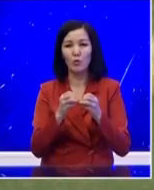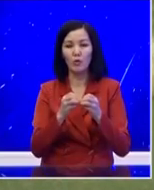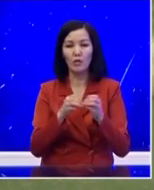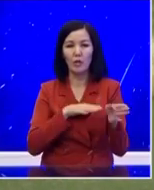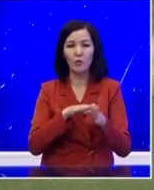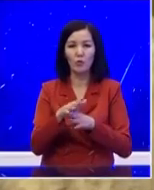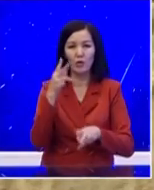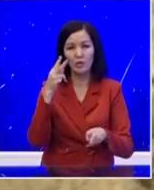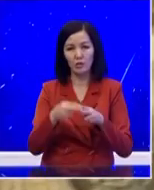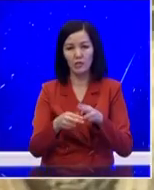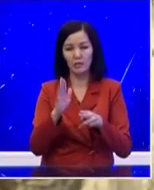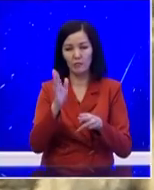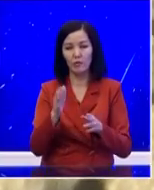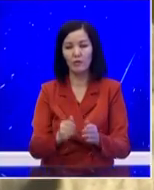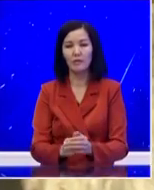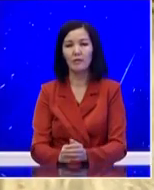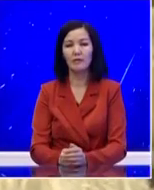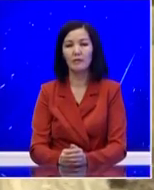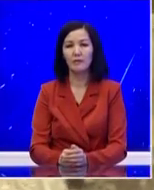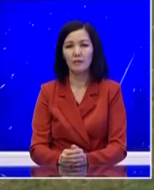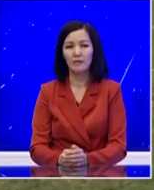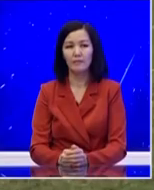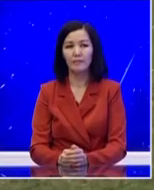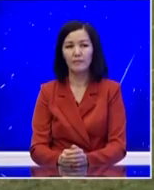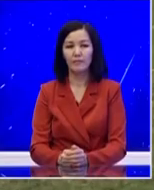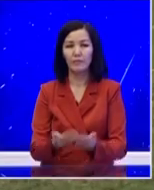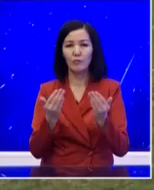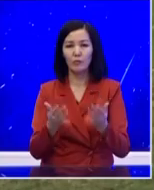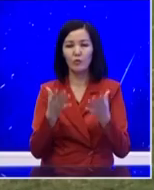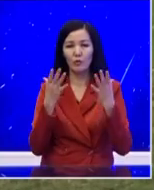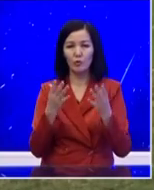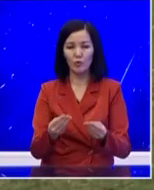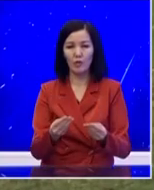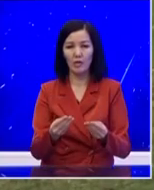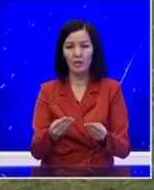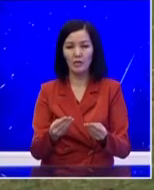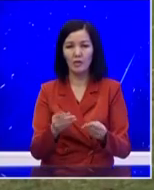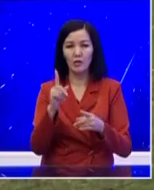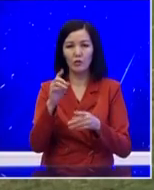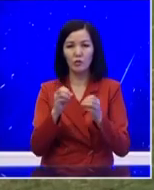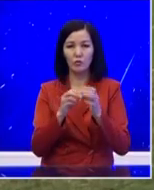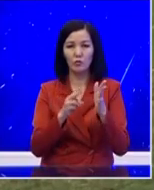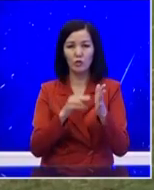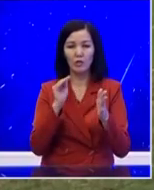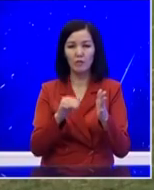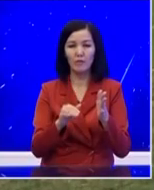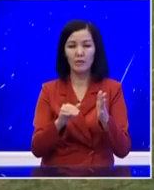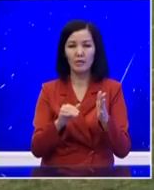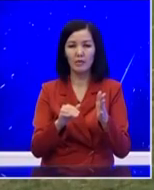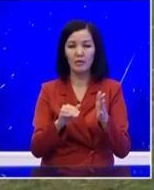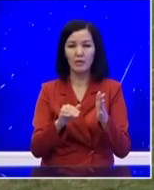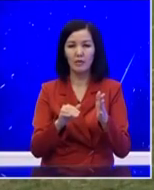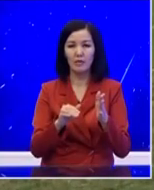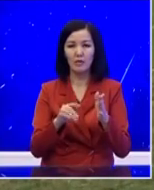толықтай соңына жеткіземіз дейді мамандар жаға. Мінекей бүгінгі 117 мың бас сана қой